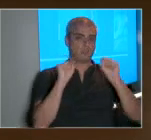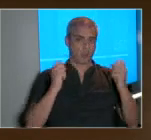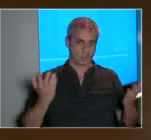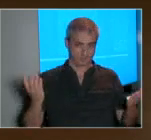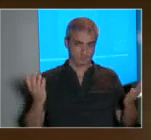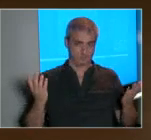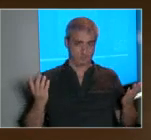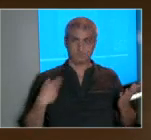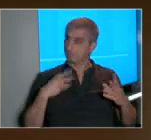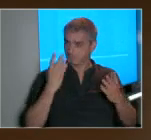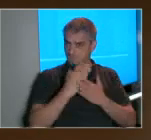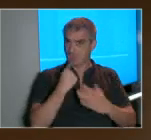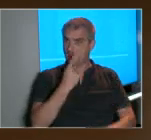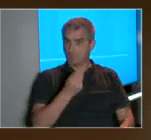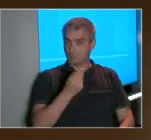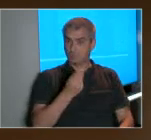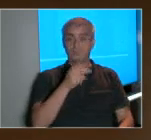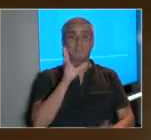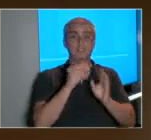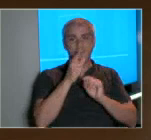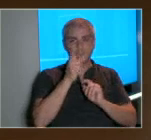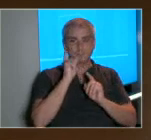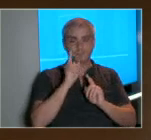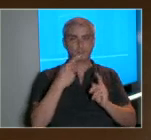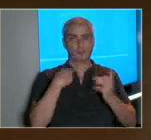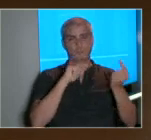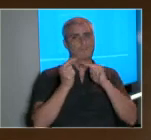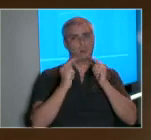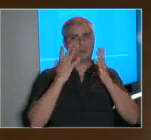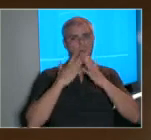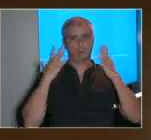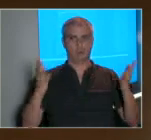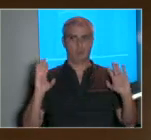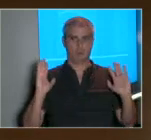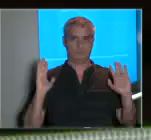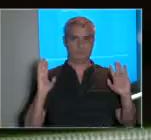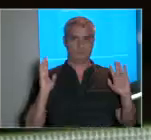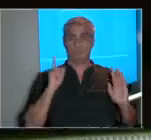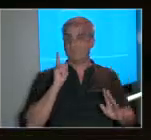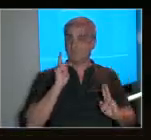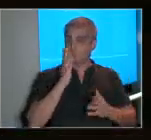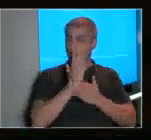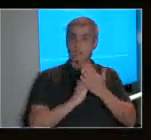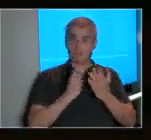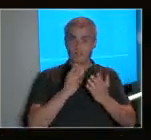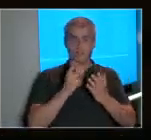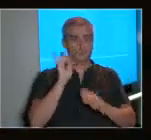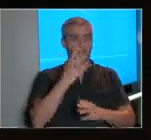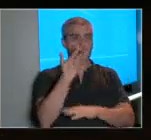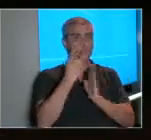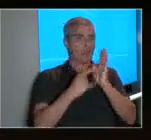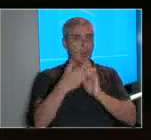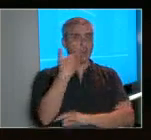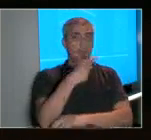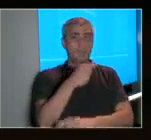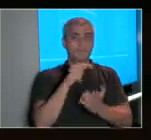ודמוקרטית. הזכרנו אותם. איתם יש לי מחלוקת תהומית. אבל יש כאלה שמתנגדים לחוק